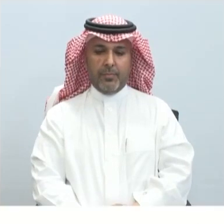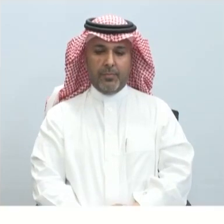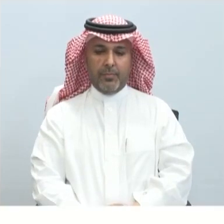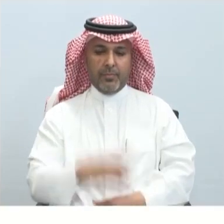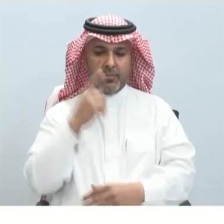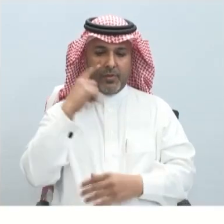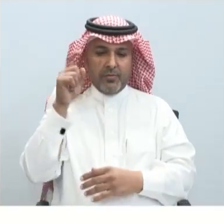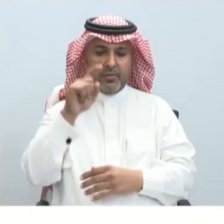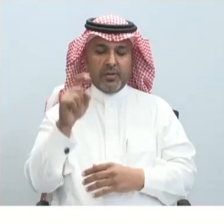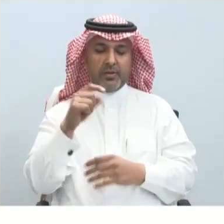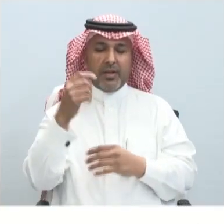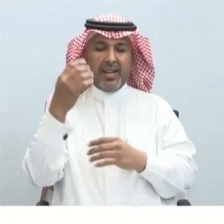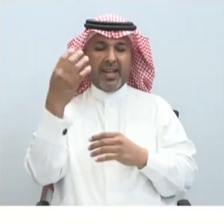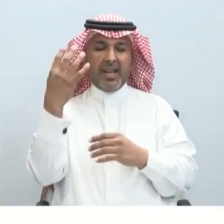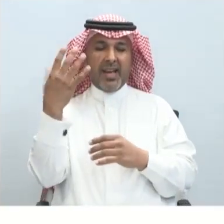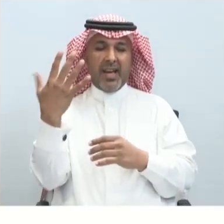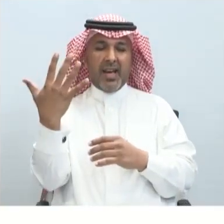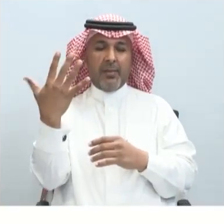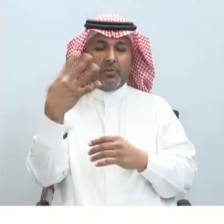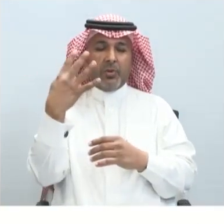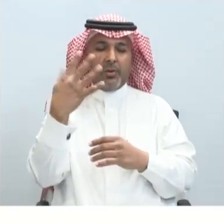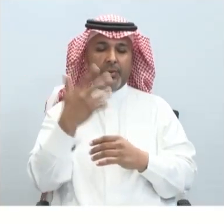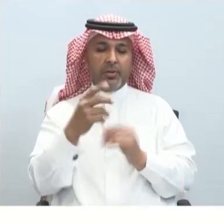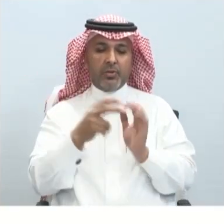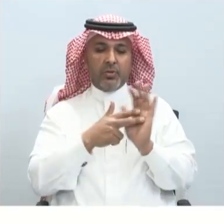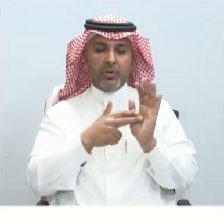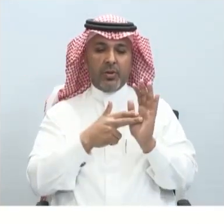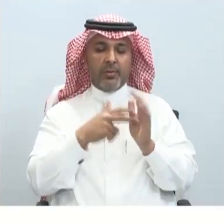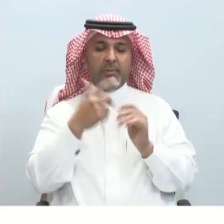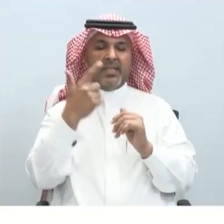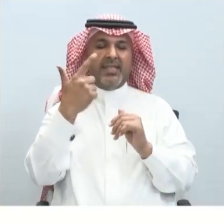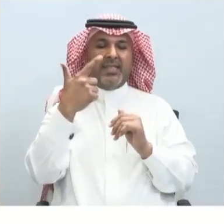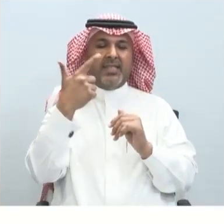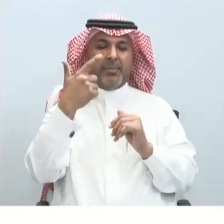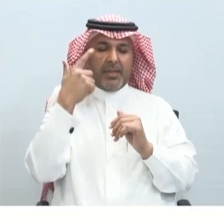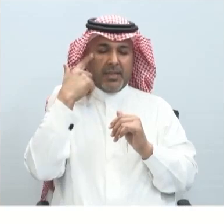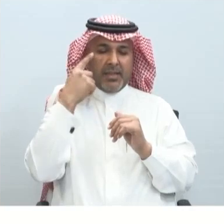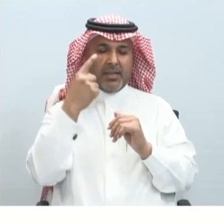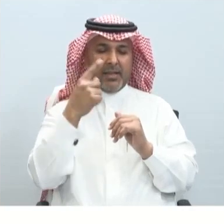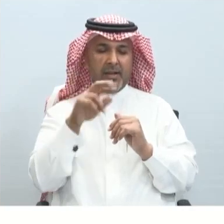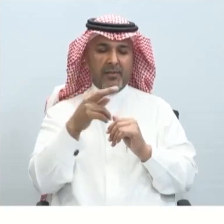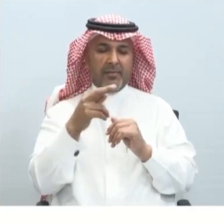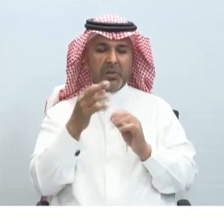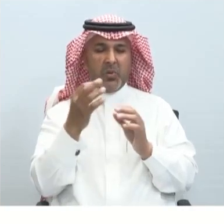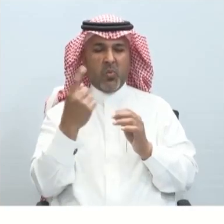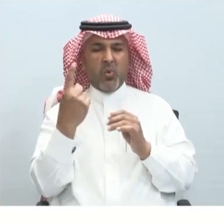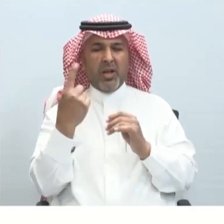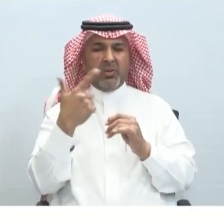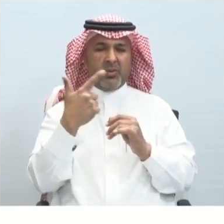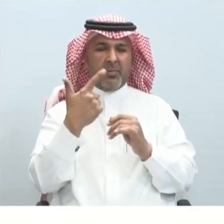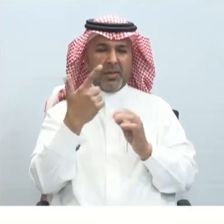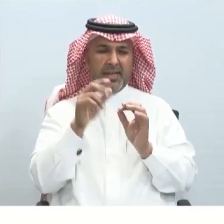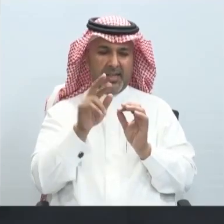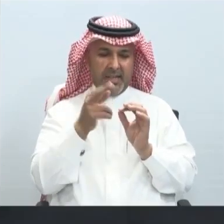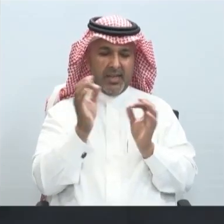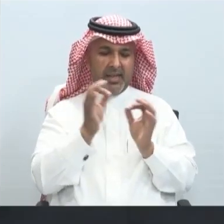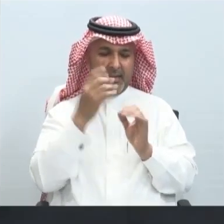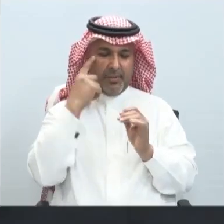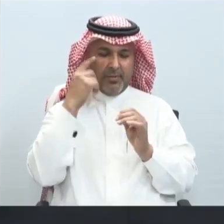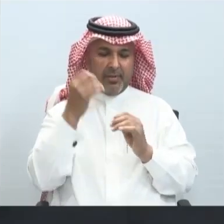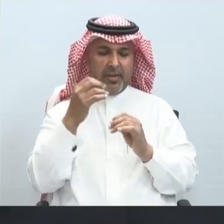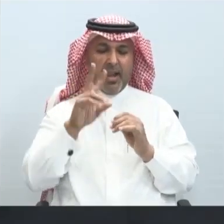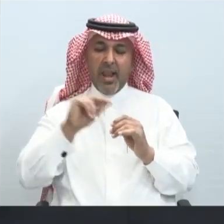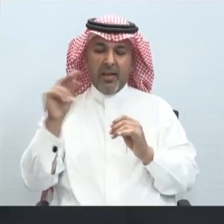ساين 45 مثلا بهذا الشكل هذه 70% تقريبا او 71% يعني بهذه الصوره